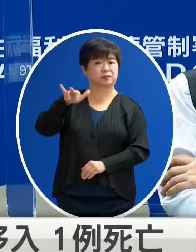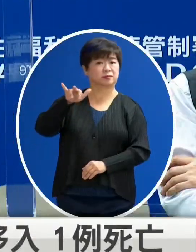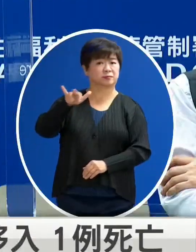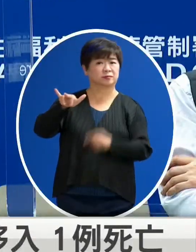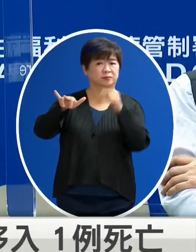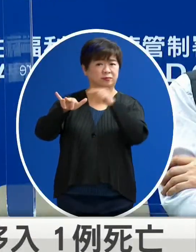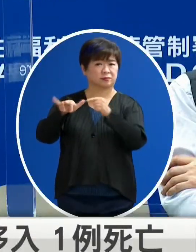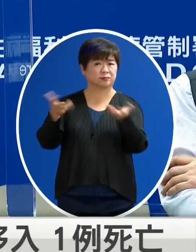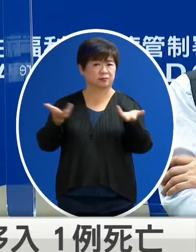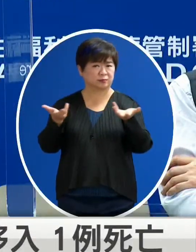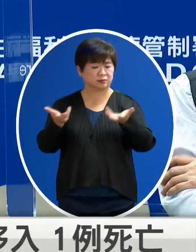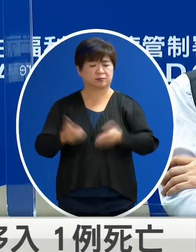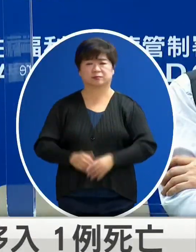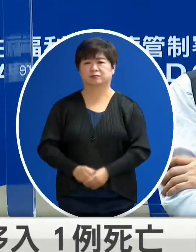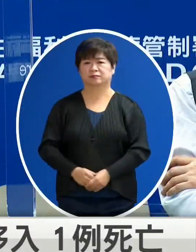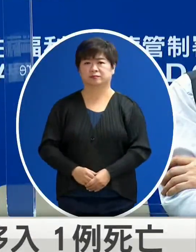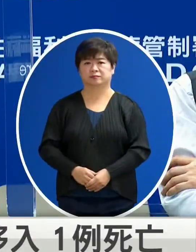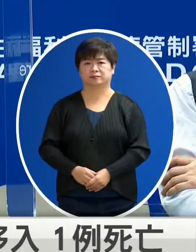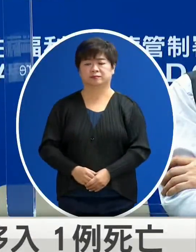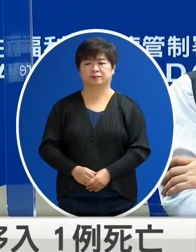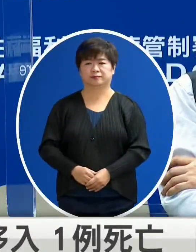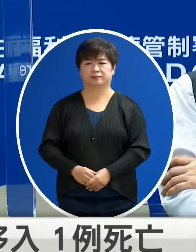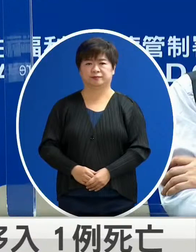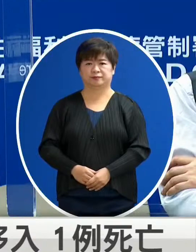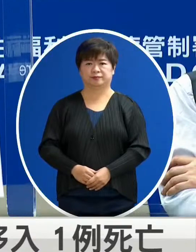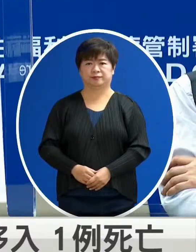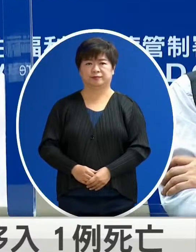把两个，